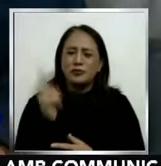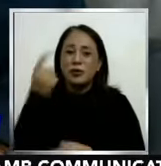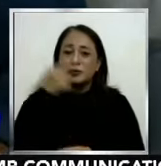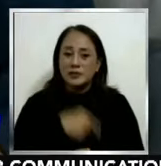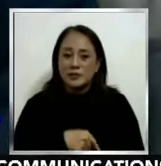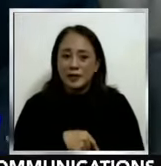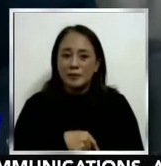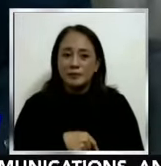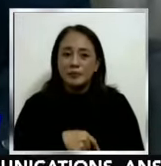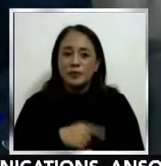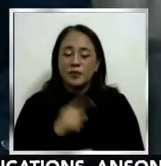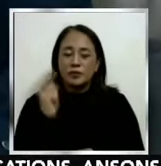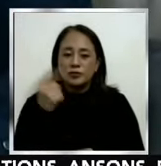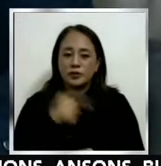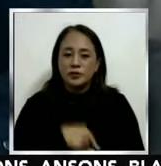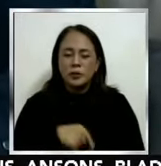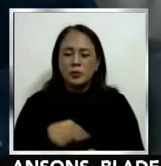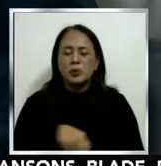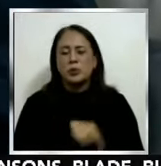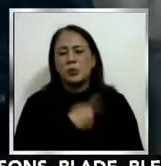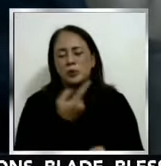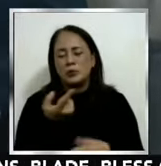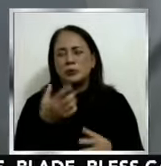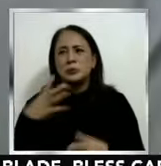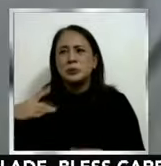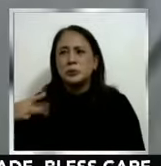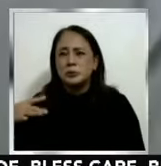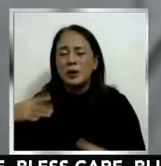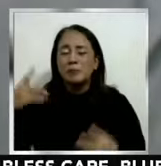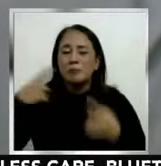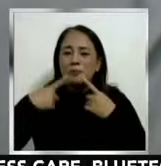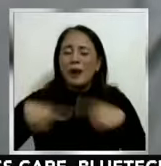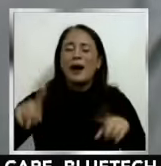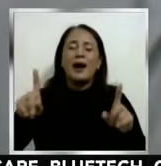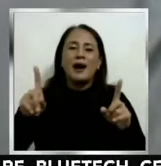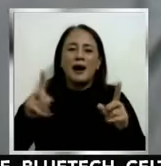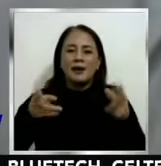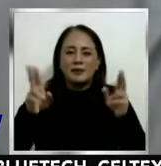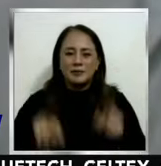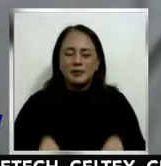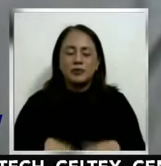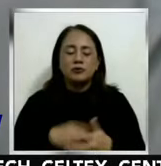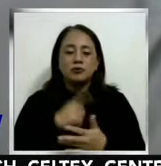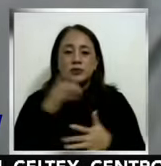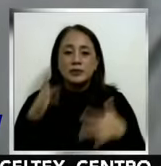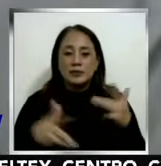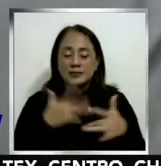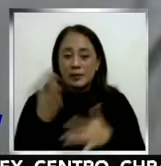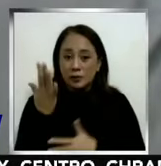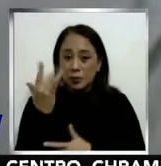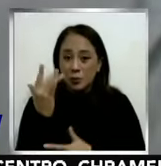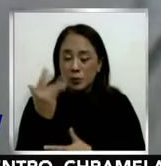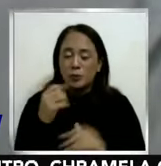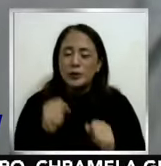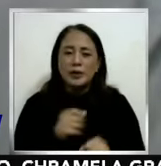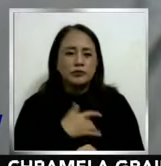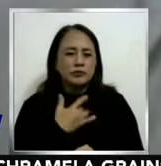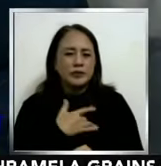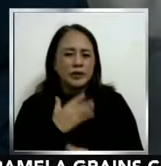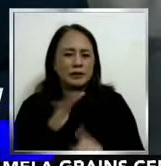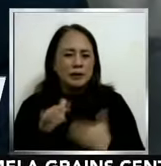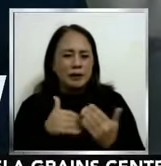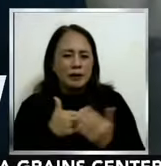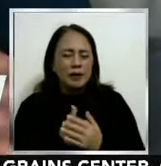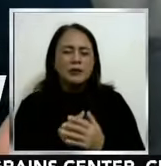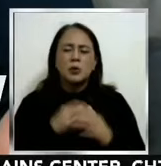parang matagal ko nang hinihintay and it's finally happening. No, we're very excited kasi we can feel na lahat ng pagod, lahat ng